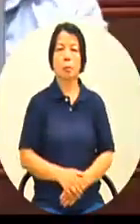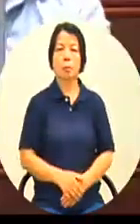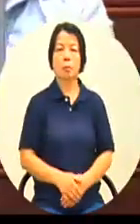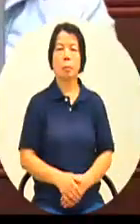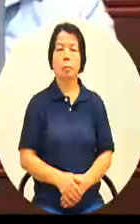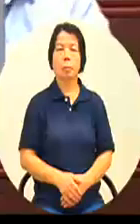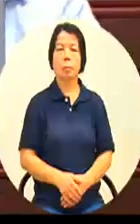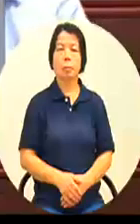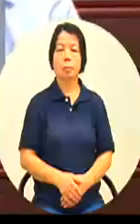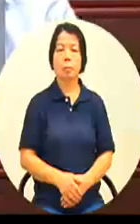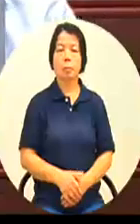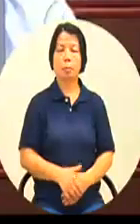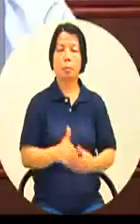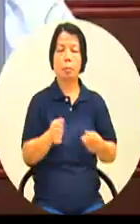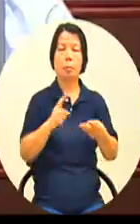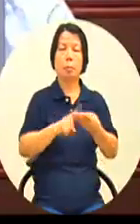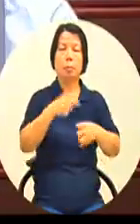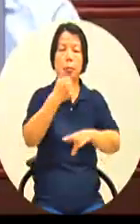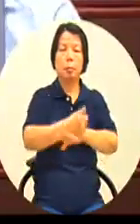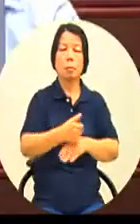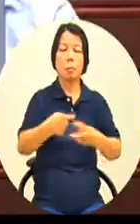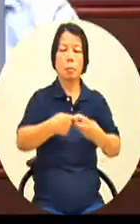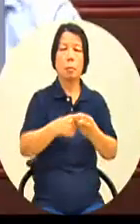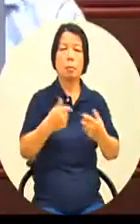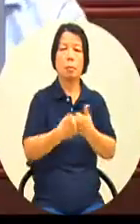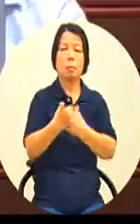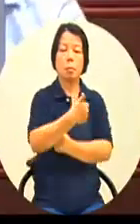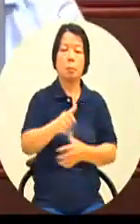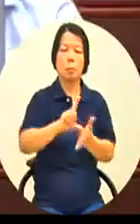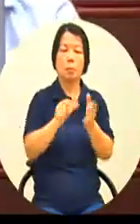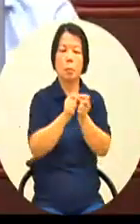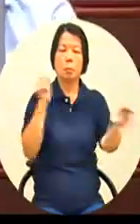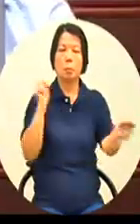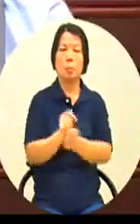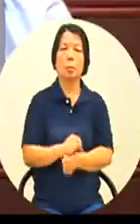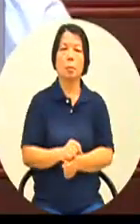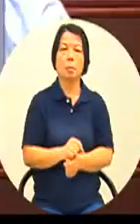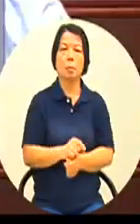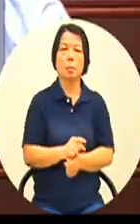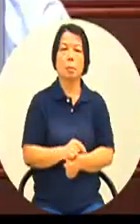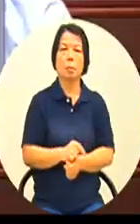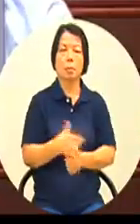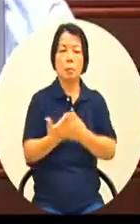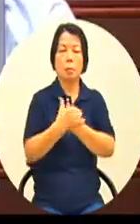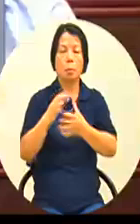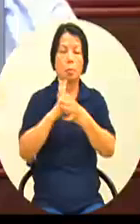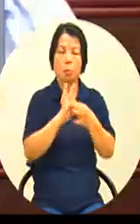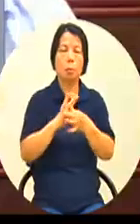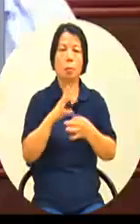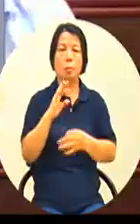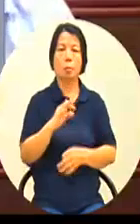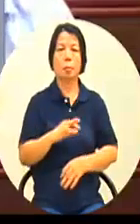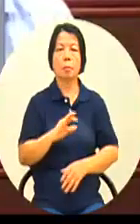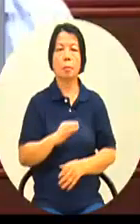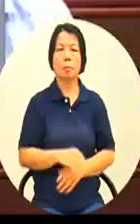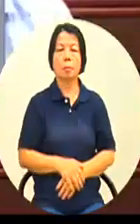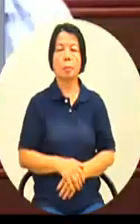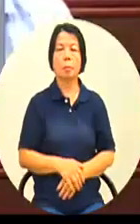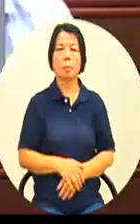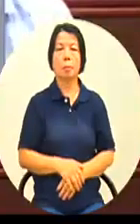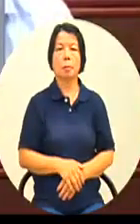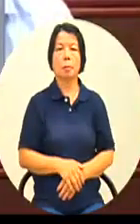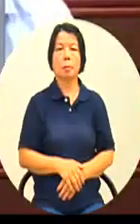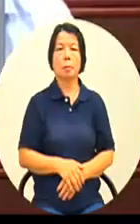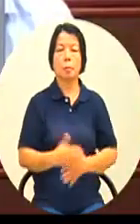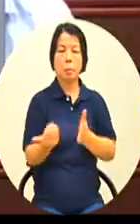好，谢谢主席，谢谢李议员哈，长期对我们那个旗鼓岩这边非常关心的发展哈。那有